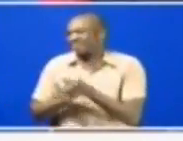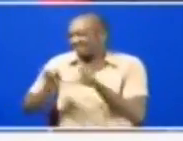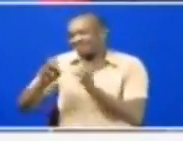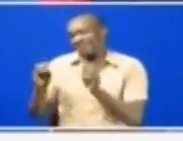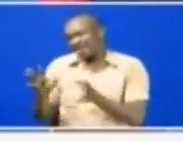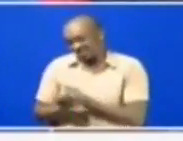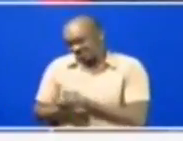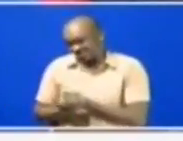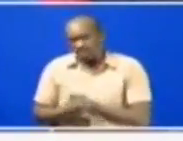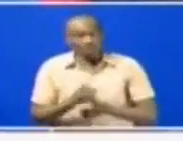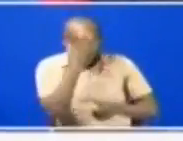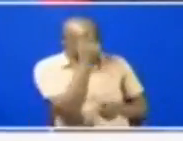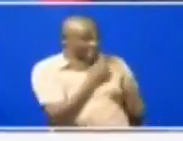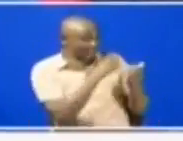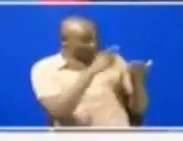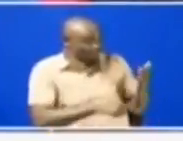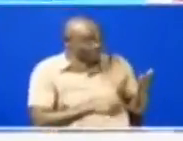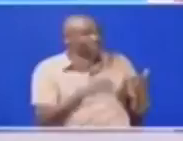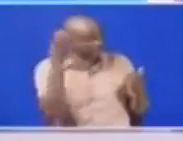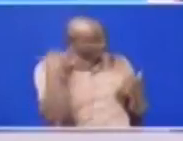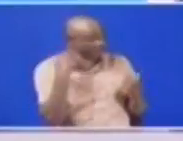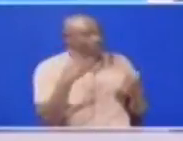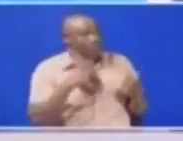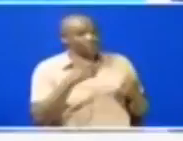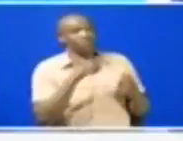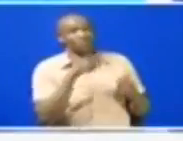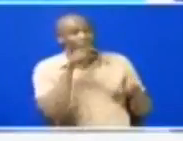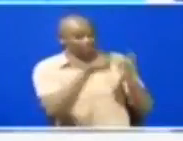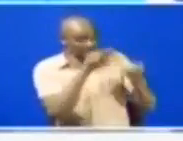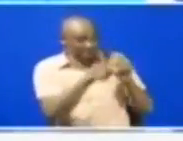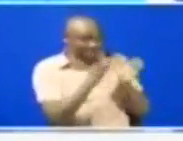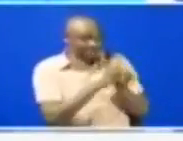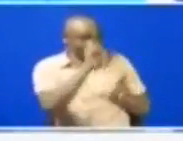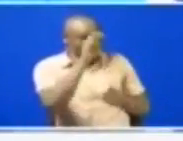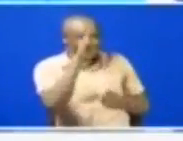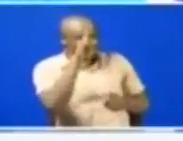roughness. Kwa sababu kuna wakati ambapo ulilaumiwa ama ulikuwa na walaumu Musa Otieno na